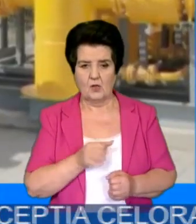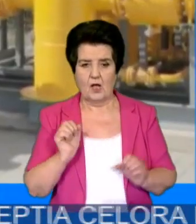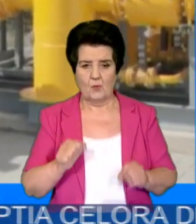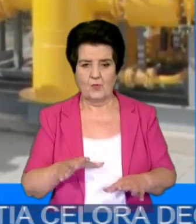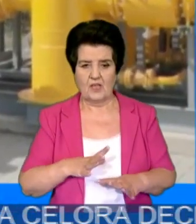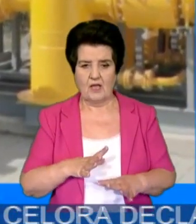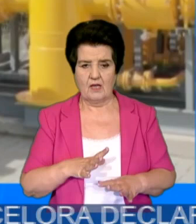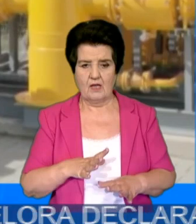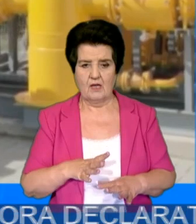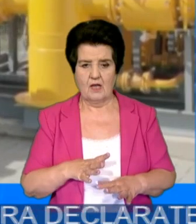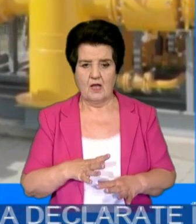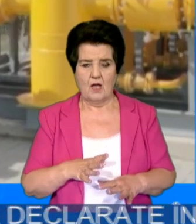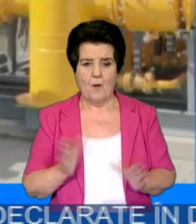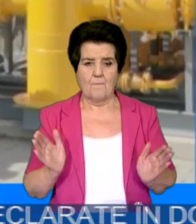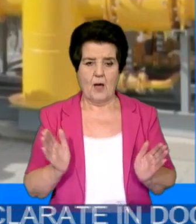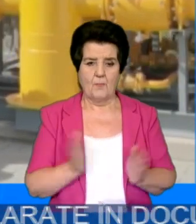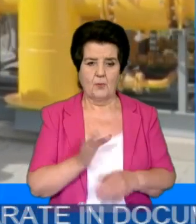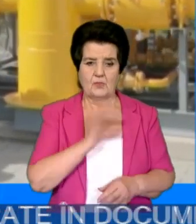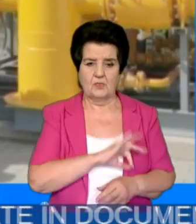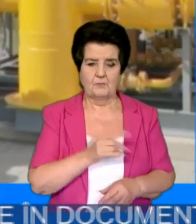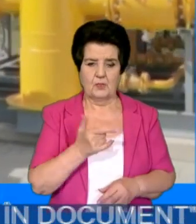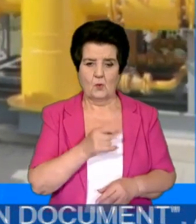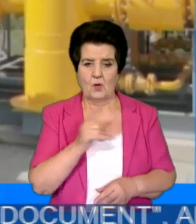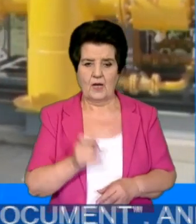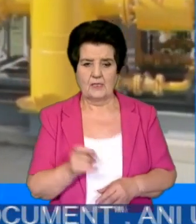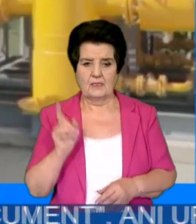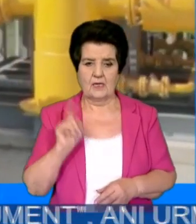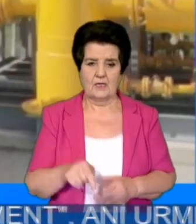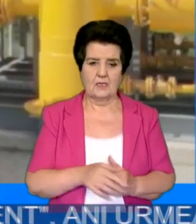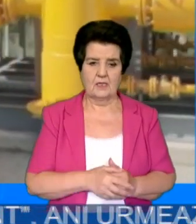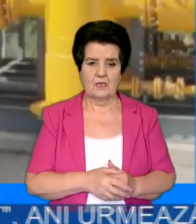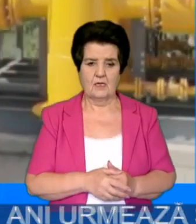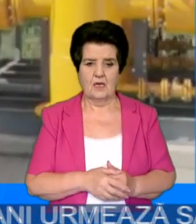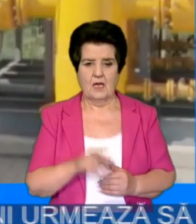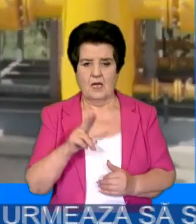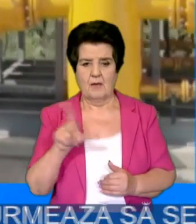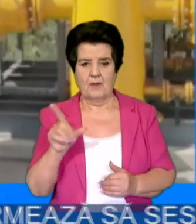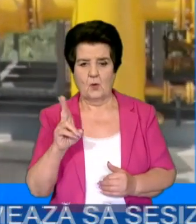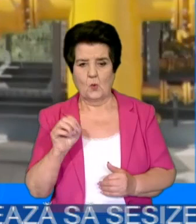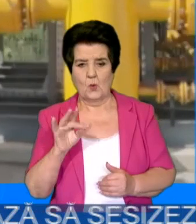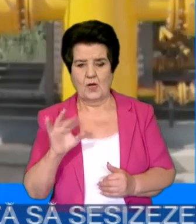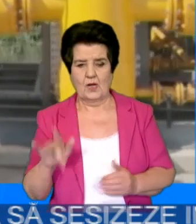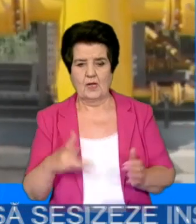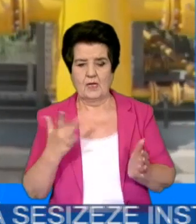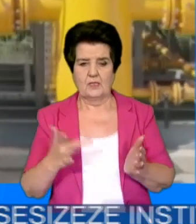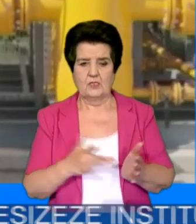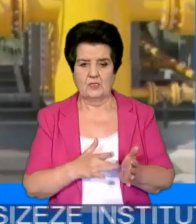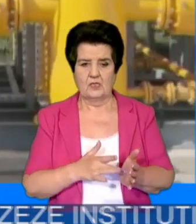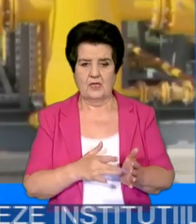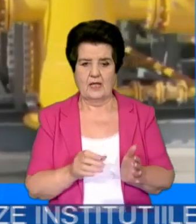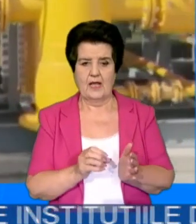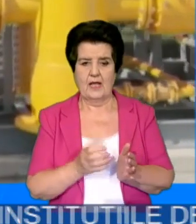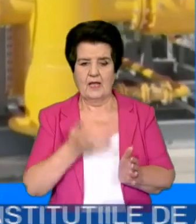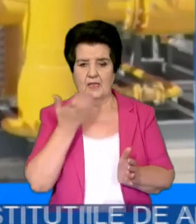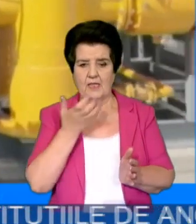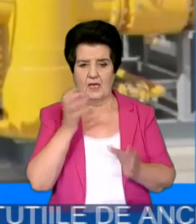fi mai puțin competitiv pentru gaz decât pentru păcură. Deci sistemul centralizat, termoelectrica, nu